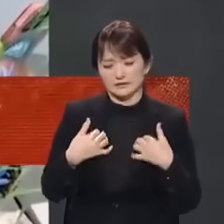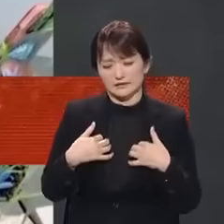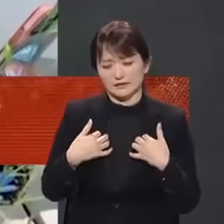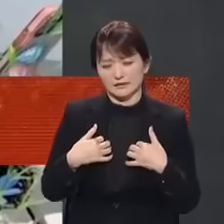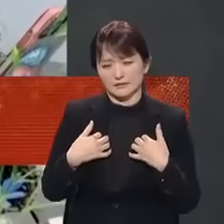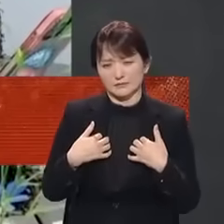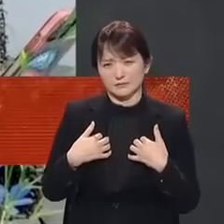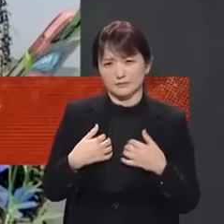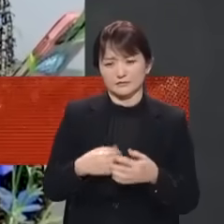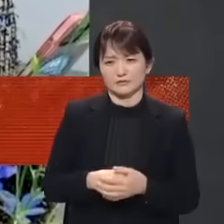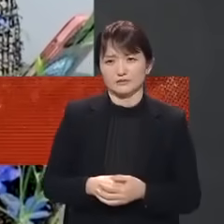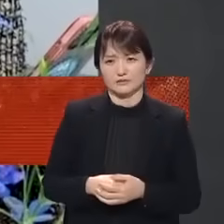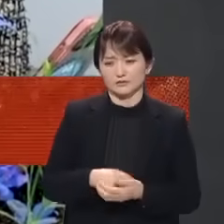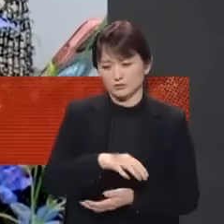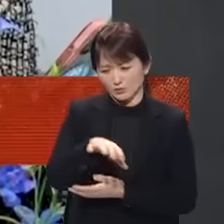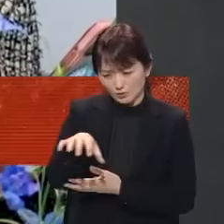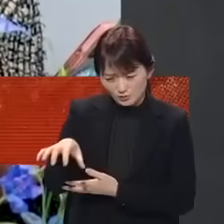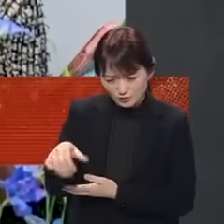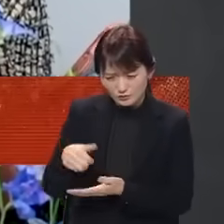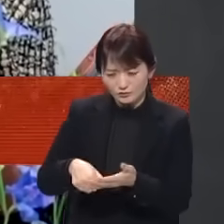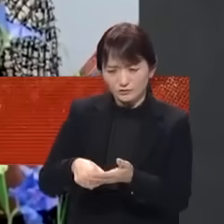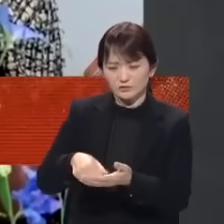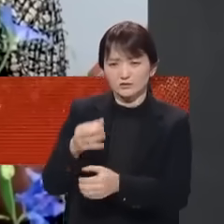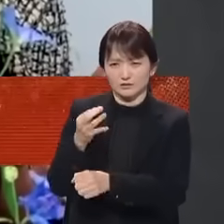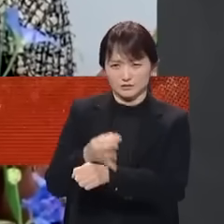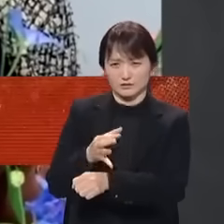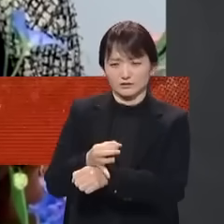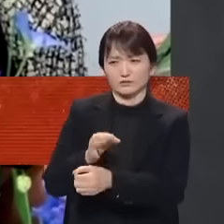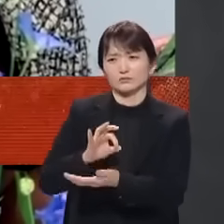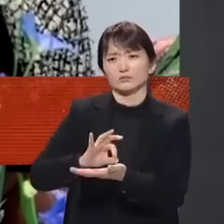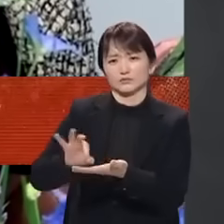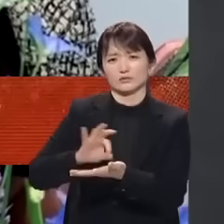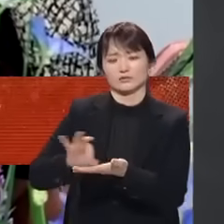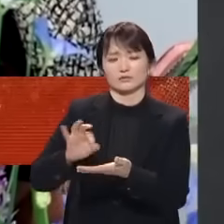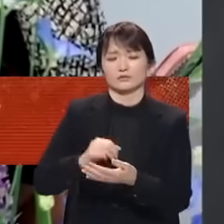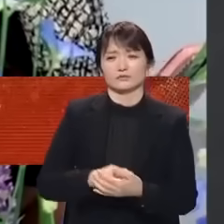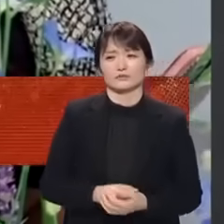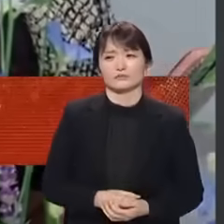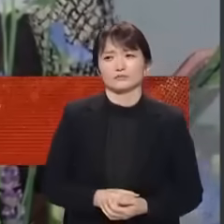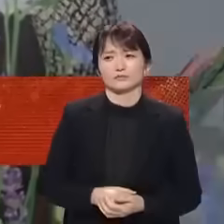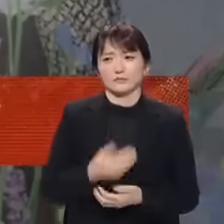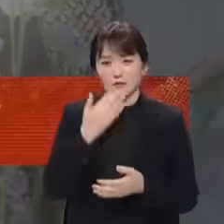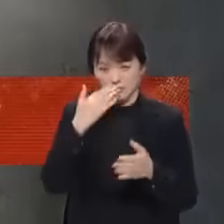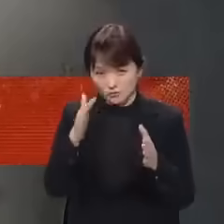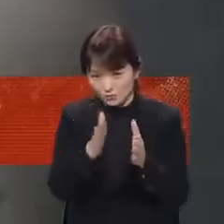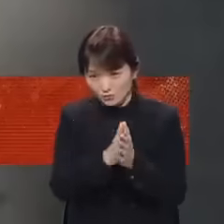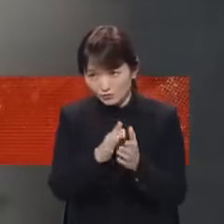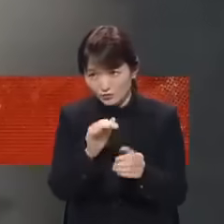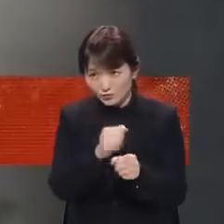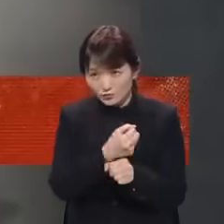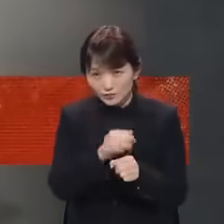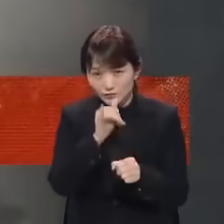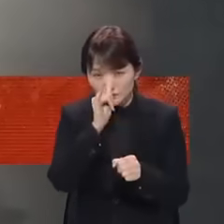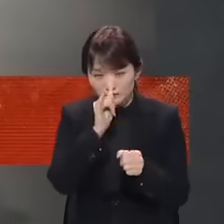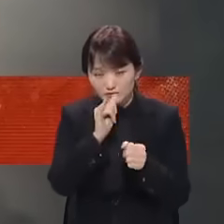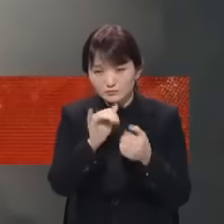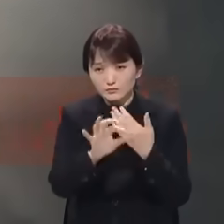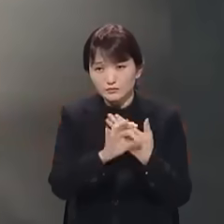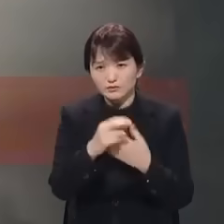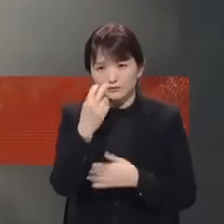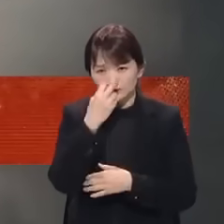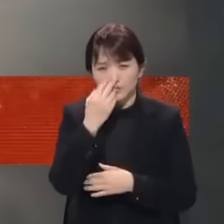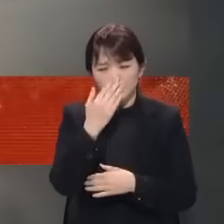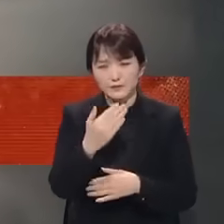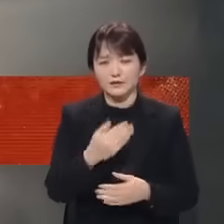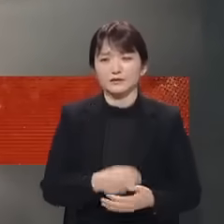않을 건데, 예. 아마 제가 판단 컨텐츠는 썼을 가능성이 매우 높아 보입니다. 공범이 있으면 뭐 수사가 가능할 것 같은데